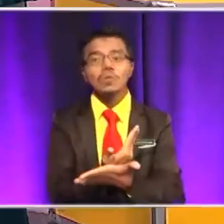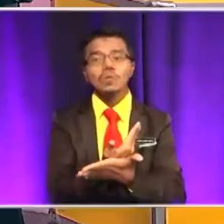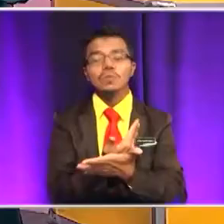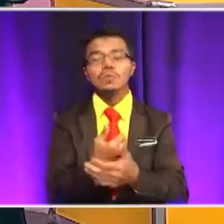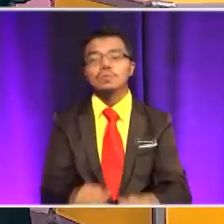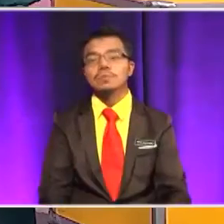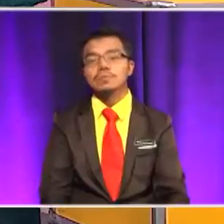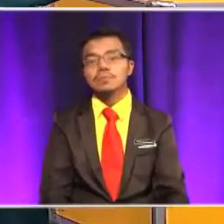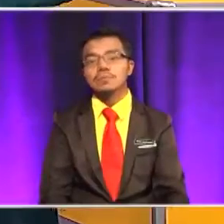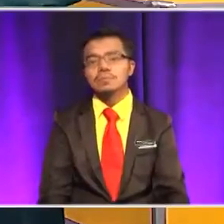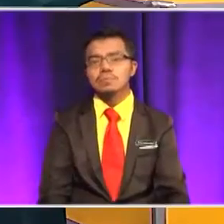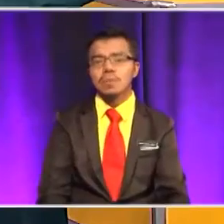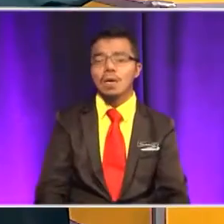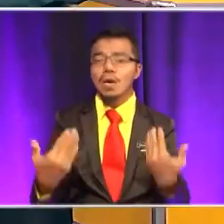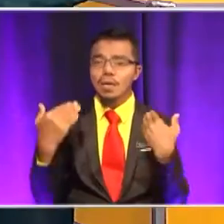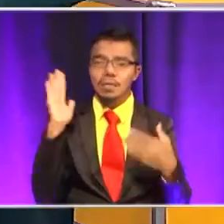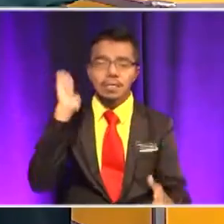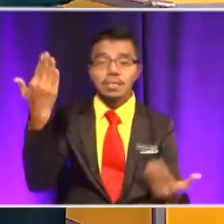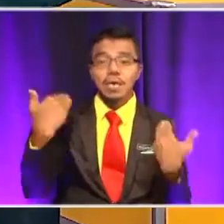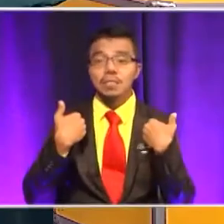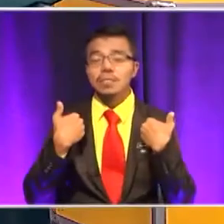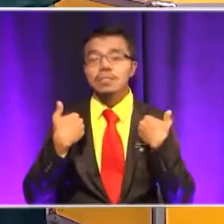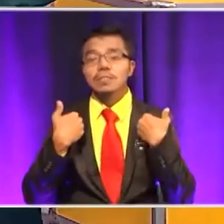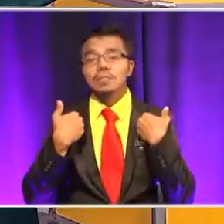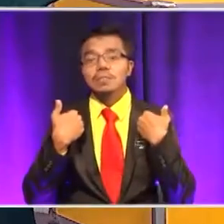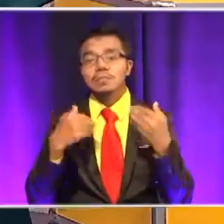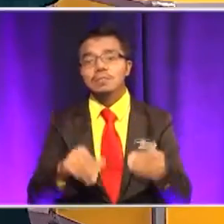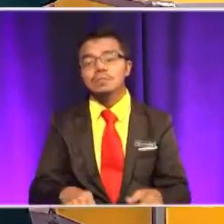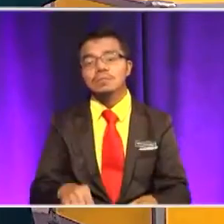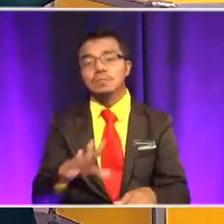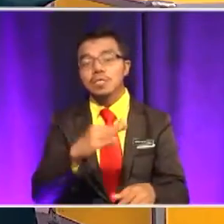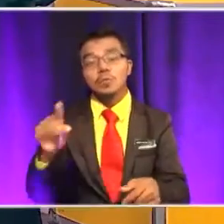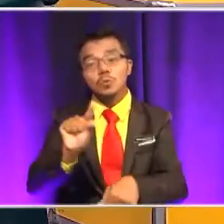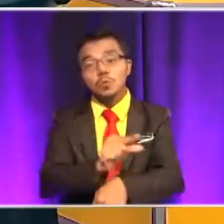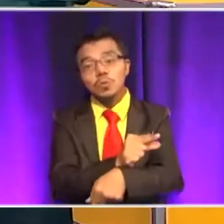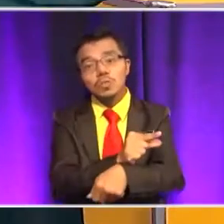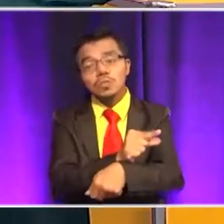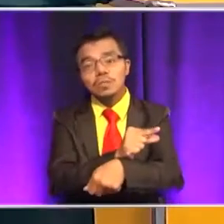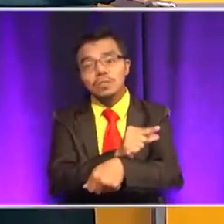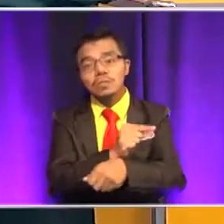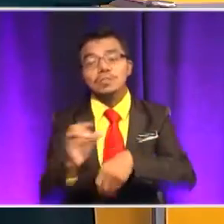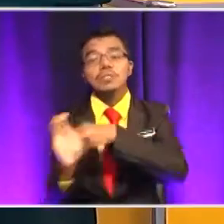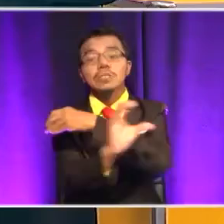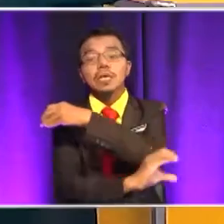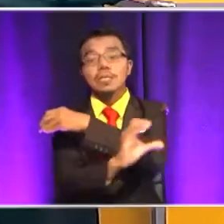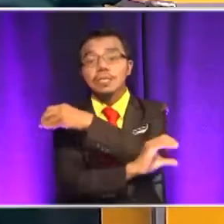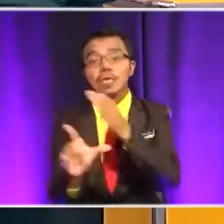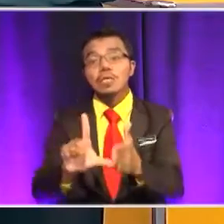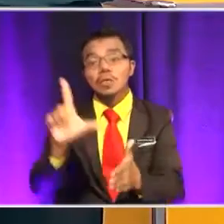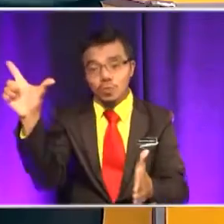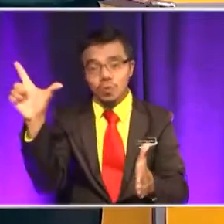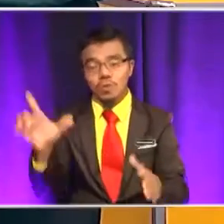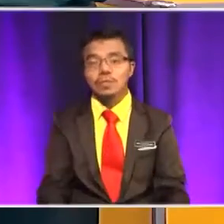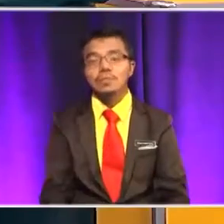daripada China daripada memiliki ciri khas sebagai lidah banyak mengeluarkan kendaraan-kendaraan listrik dan boleh diterima baik di negara kita sebenarnya sebab